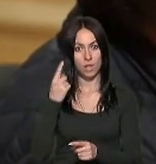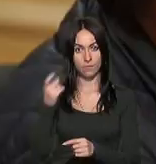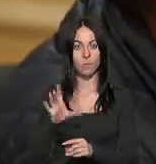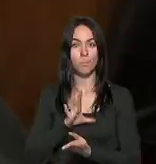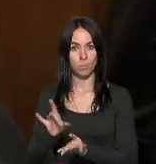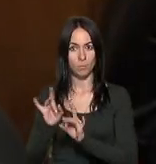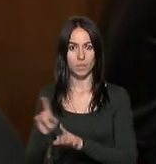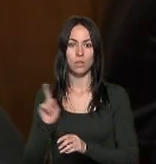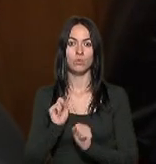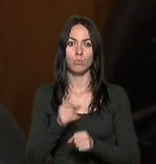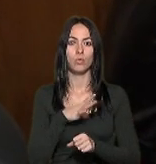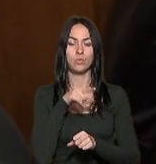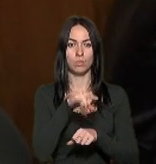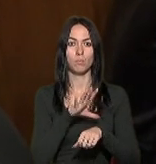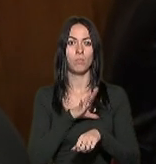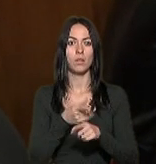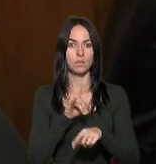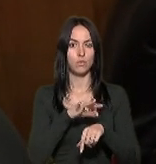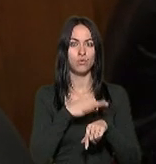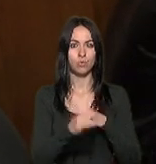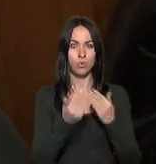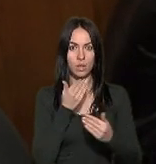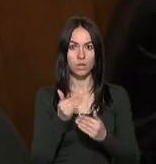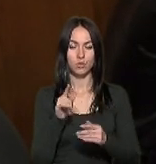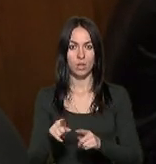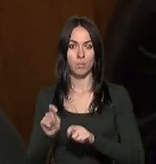з хлопчиком їй передали зі служби у справах дітей.